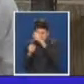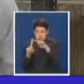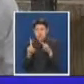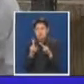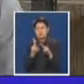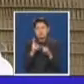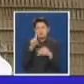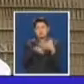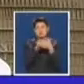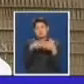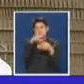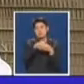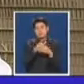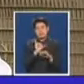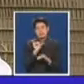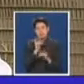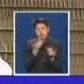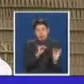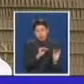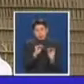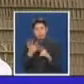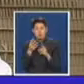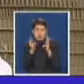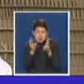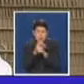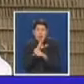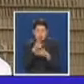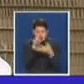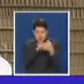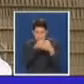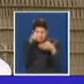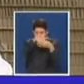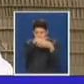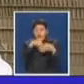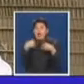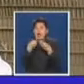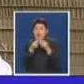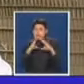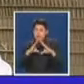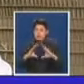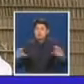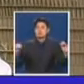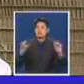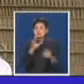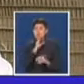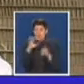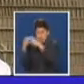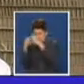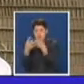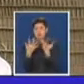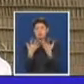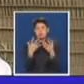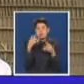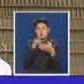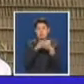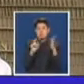ต้องดูครับต้องดูครับคือใจผมก็คืออยากว่าทำยังไงให้การเลือกตั้งมันเป็นการเลือกตั้งที่สงบเรียบร้อยนะเพราะการเลือกตั้งที่ไม่สงบไม่เรีย